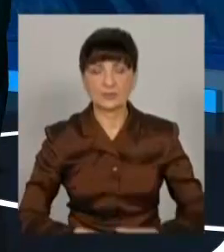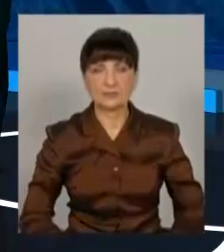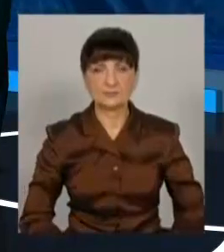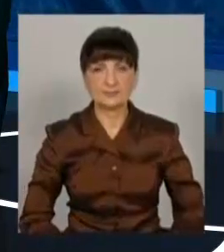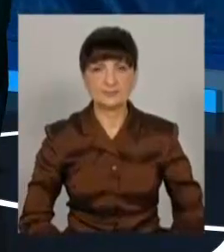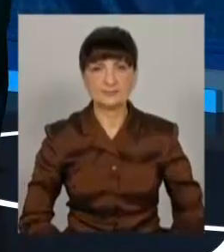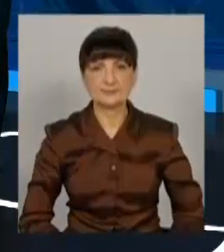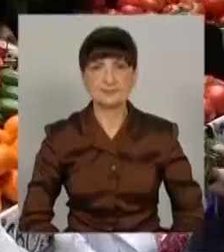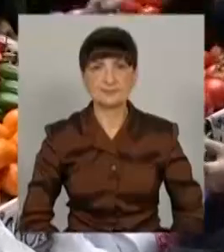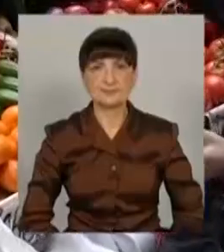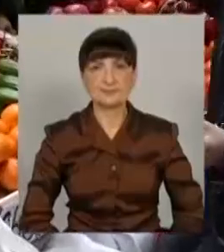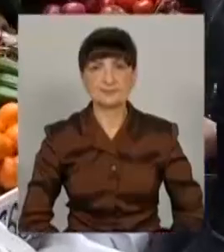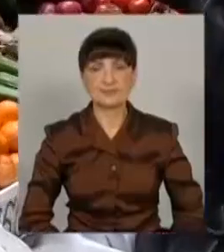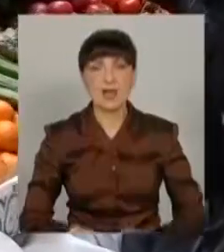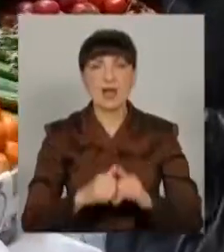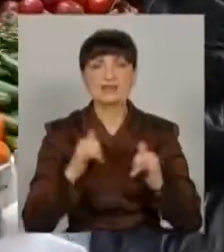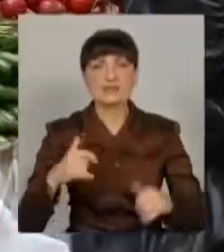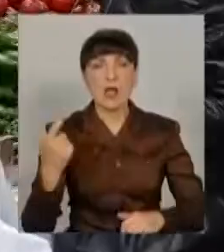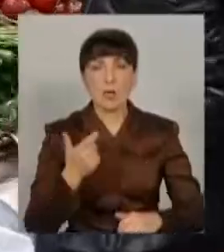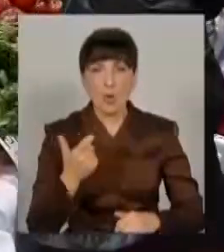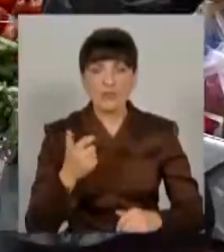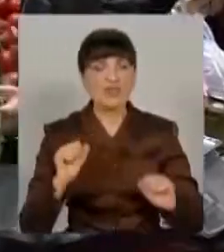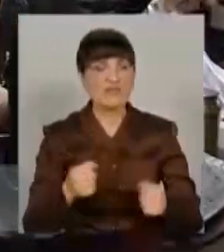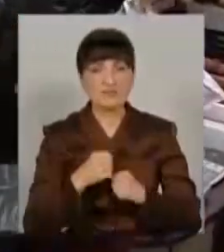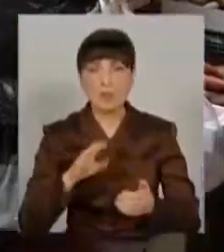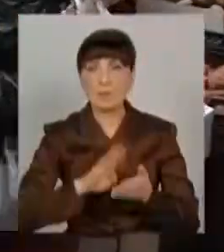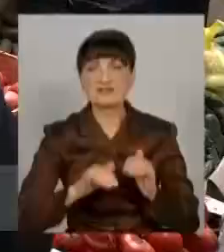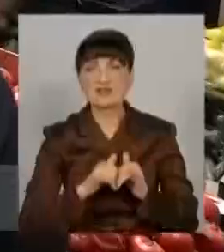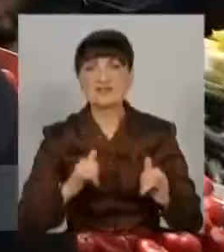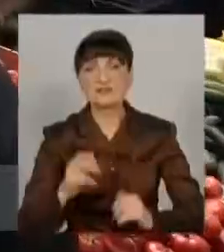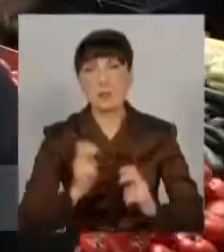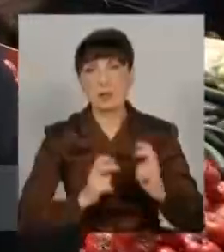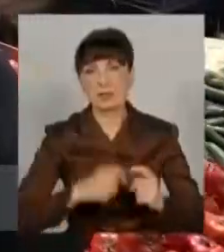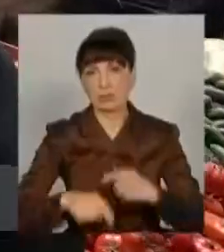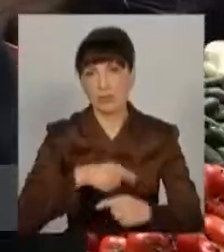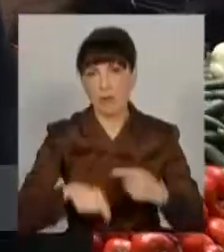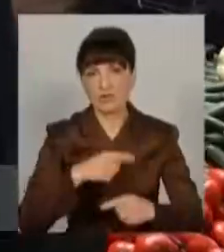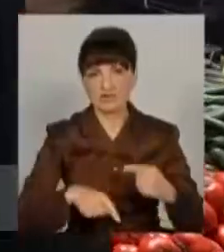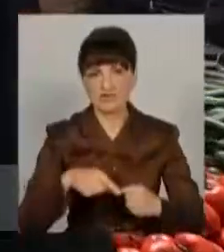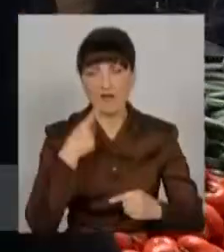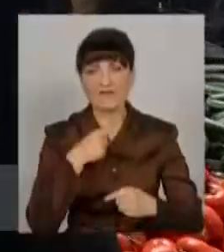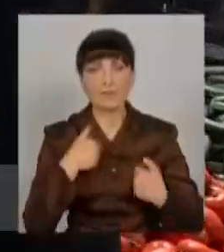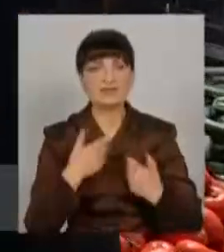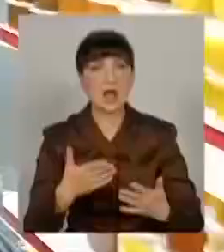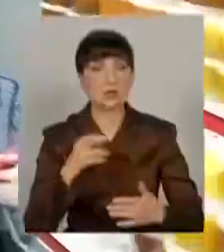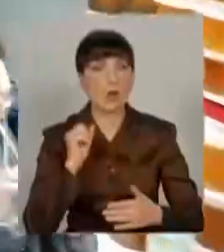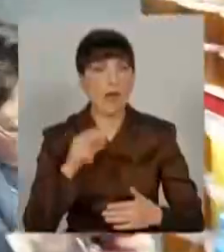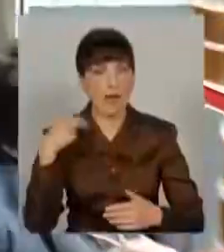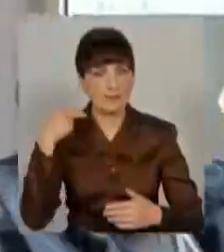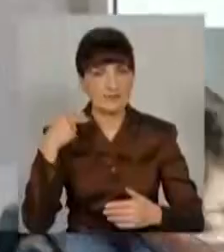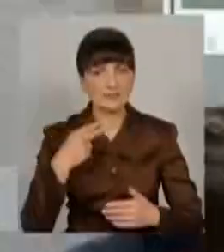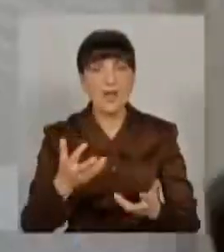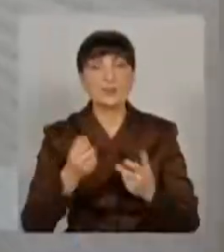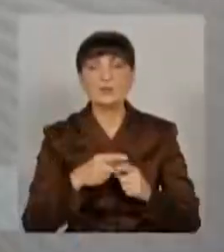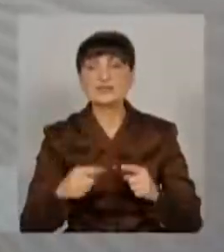Акжаркеновой. Развитие экономики невозможно без развития предпринимательства. Как отметил в своем послании Касым-Жомарт Токаев,